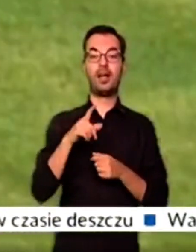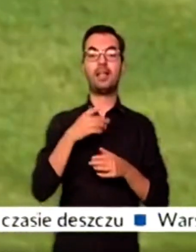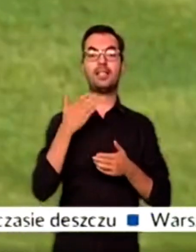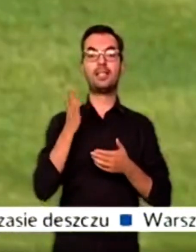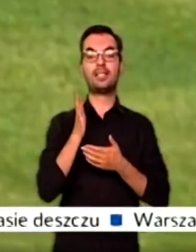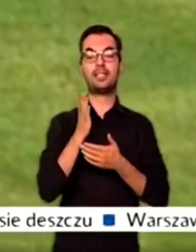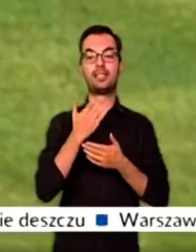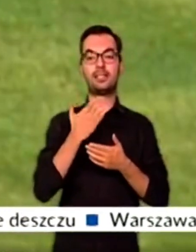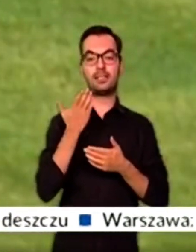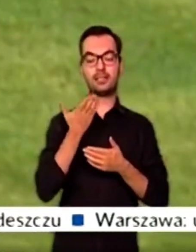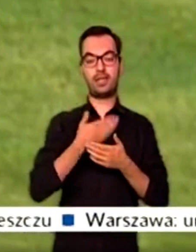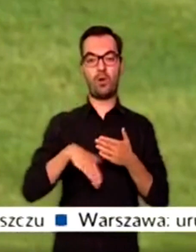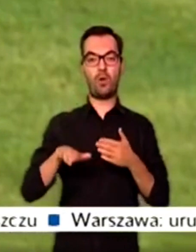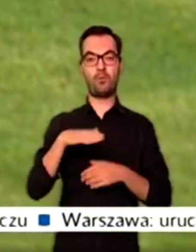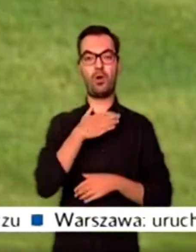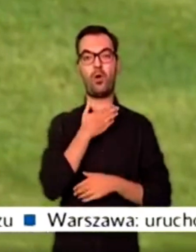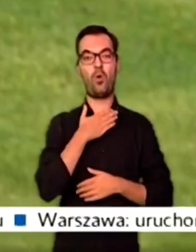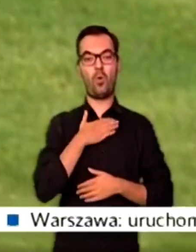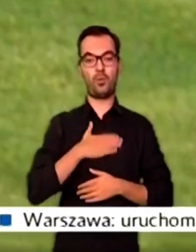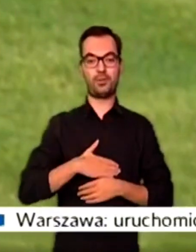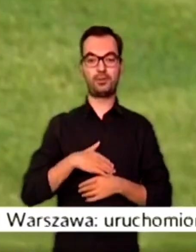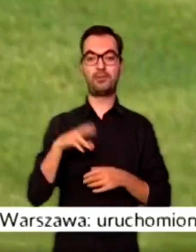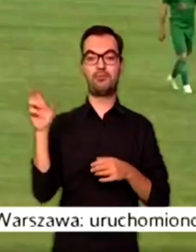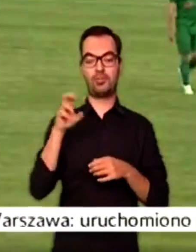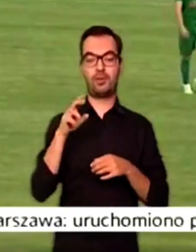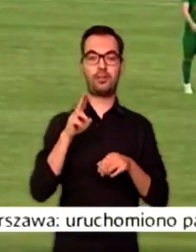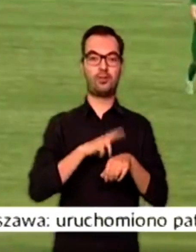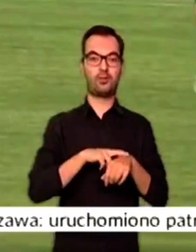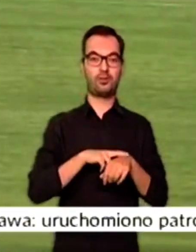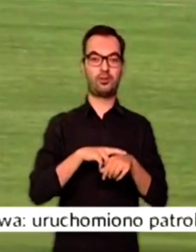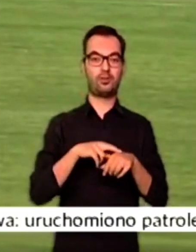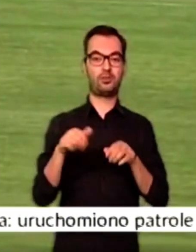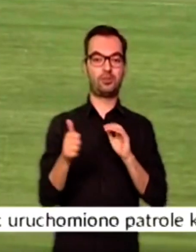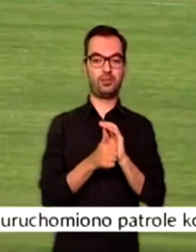Zagłębie Lubin. To spotkanie już w czwartek o 16 w Nowym Dworze Mazowieckim.